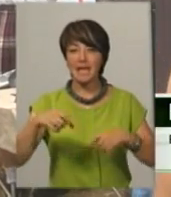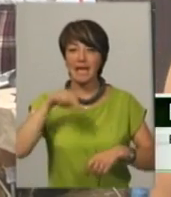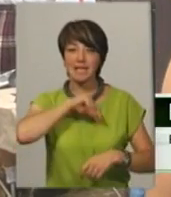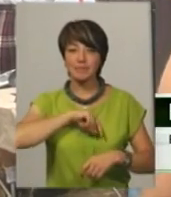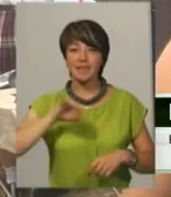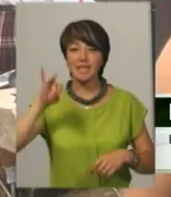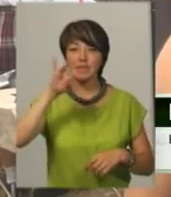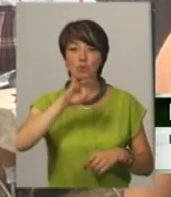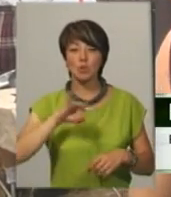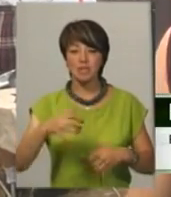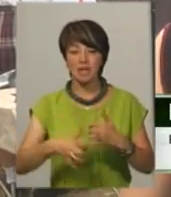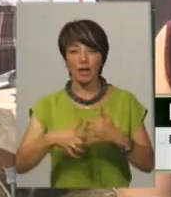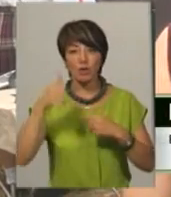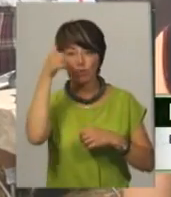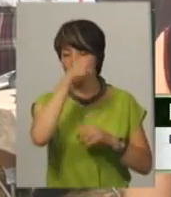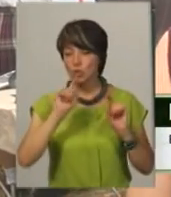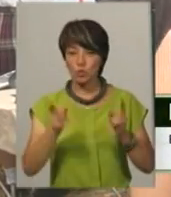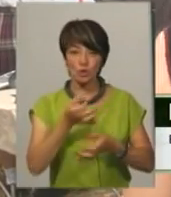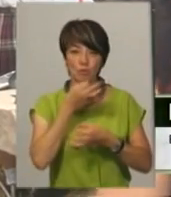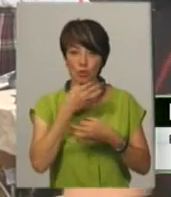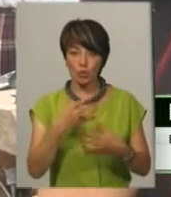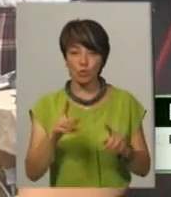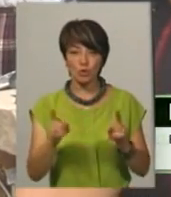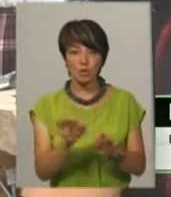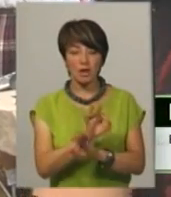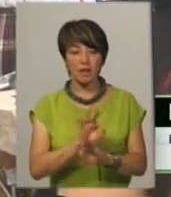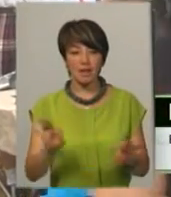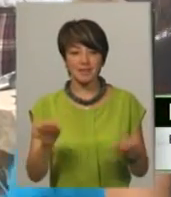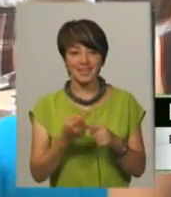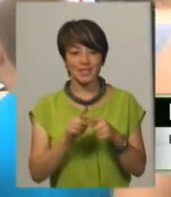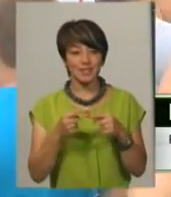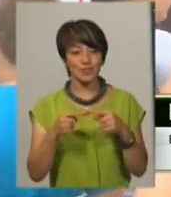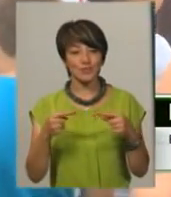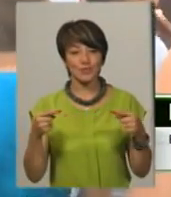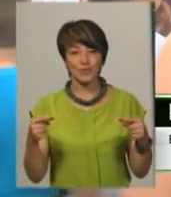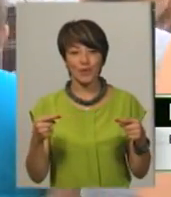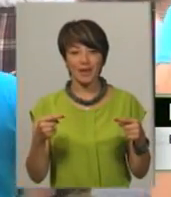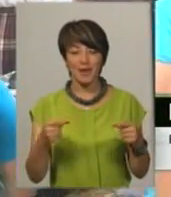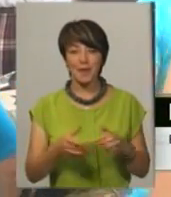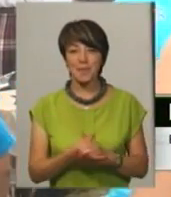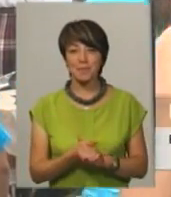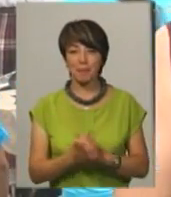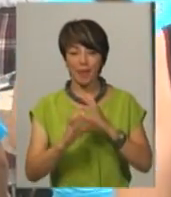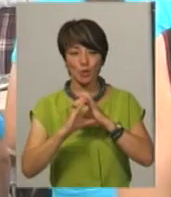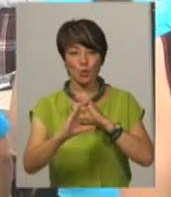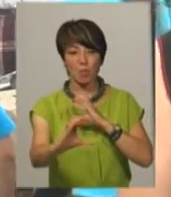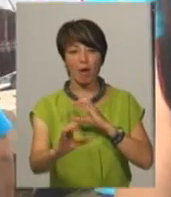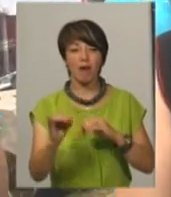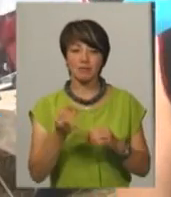дух середньовіччя. Дуже сподобалося, дуже класно. Оця штука, та що труба.